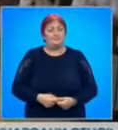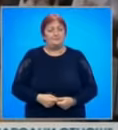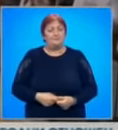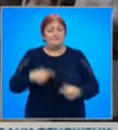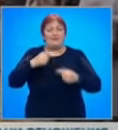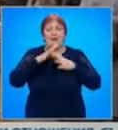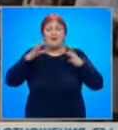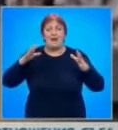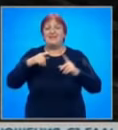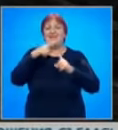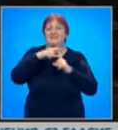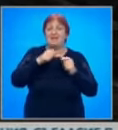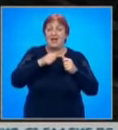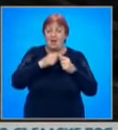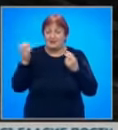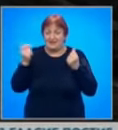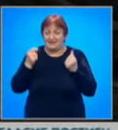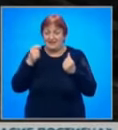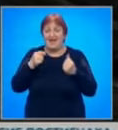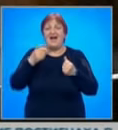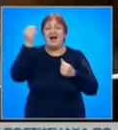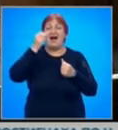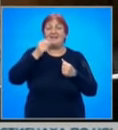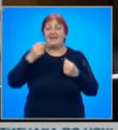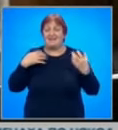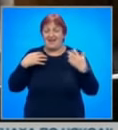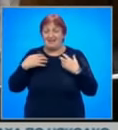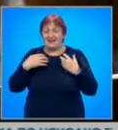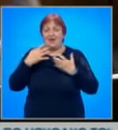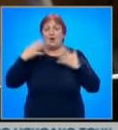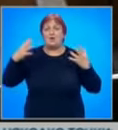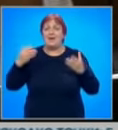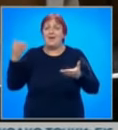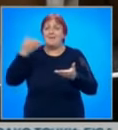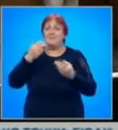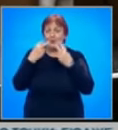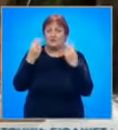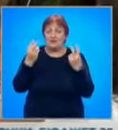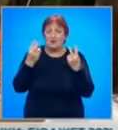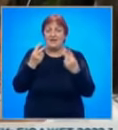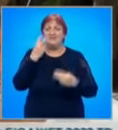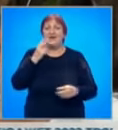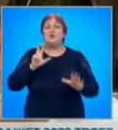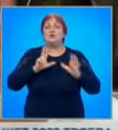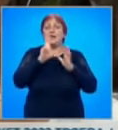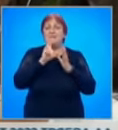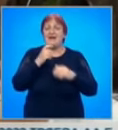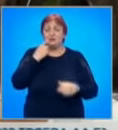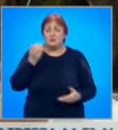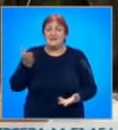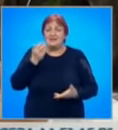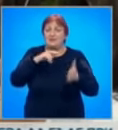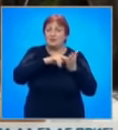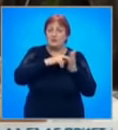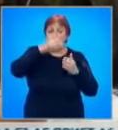След голямата Татяна Лолова по покана на Арт Театър в Германия идват десетки театрални постановки. През 2018 започва